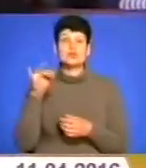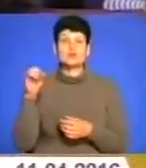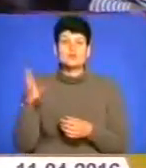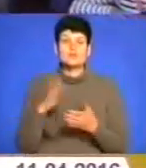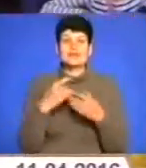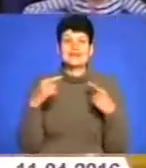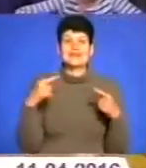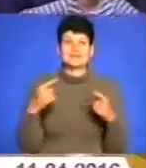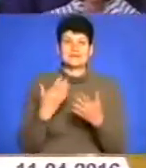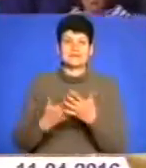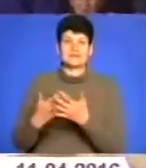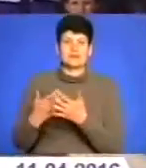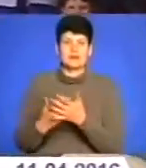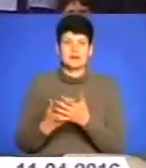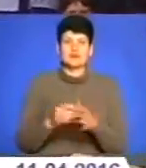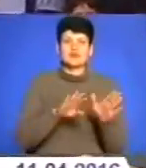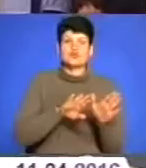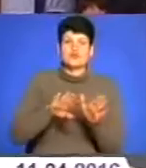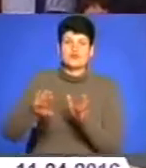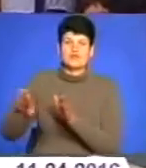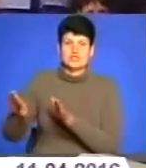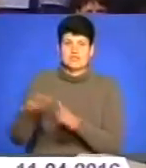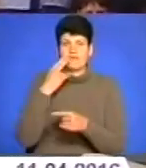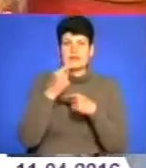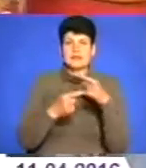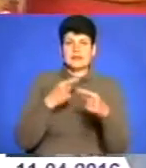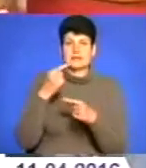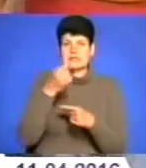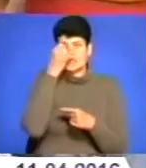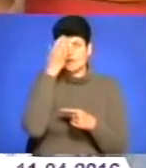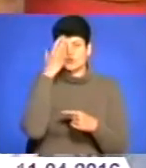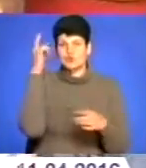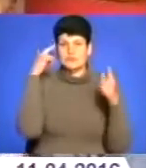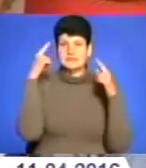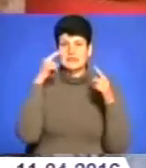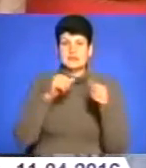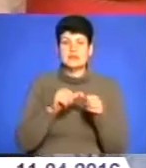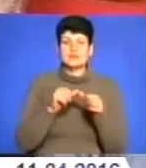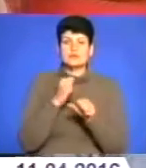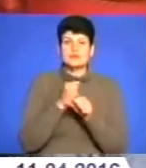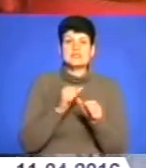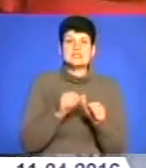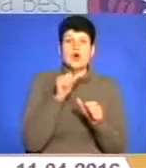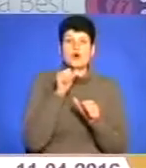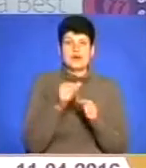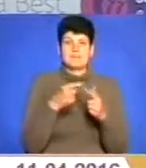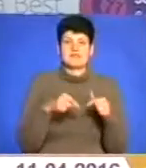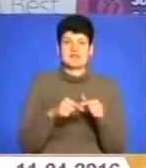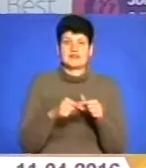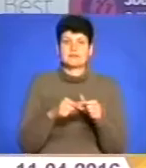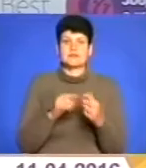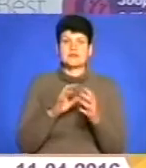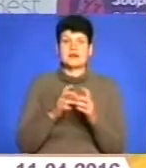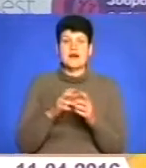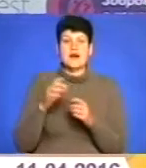стилі, що відійшли від традицій японського бойового мистецтва і трансформувалися в окремий вид єдиноборств –